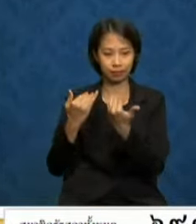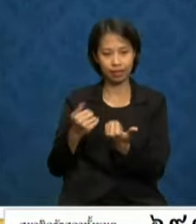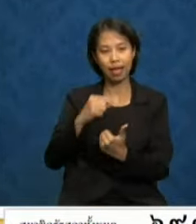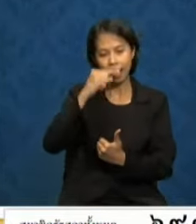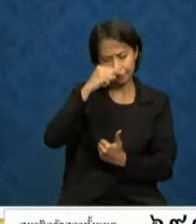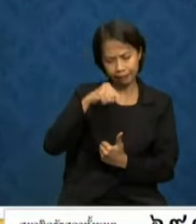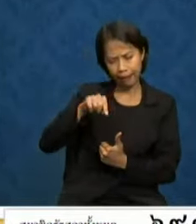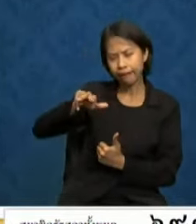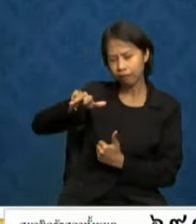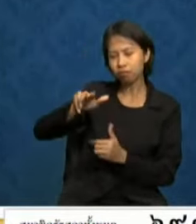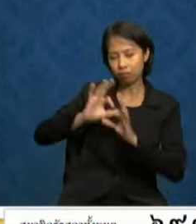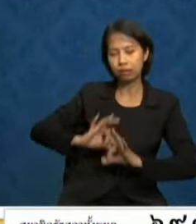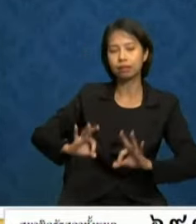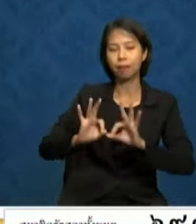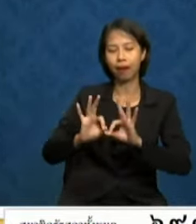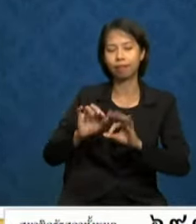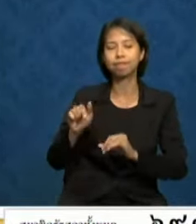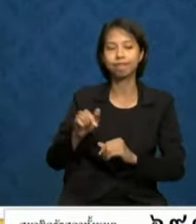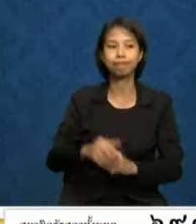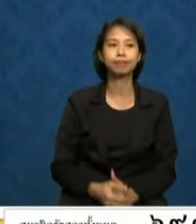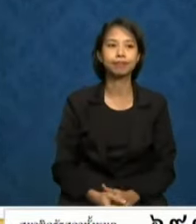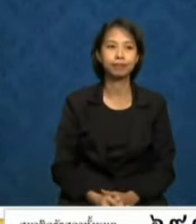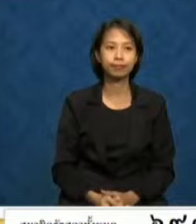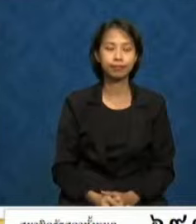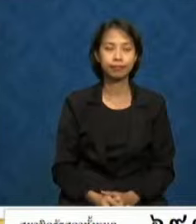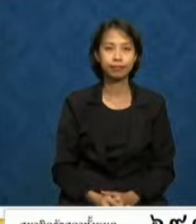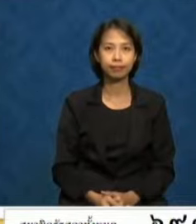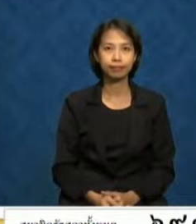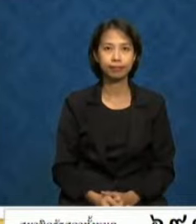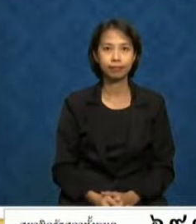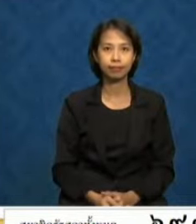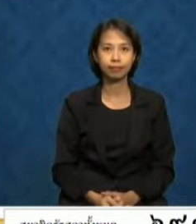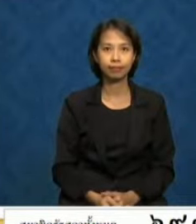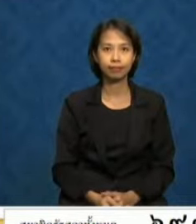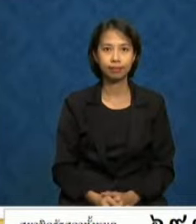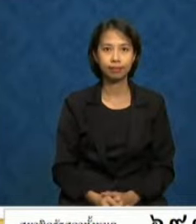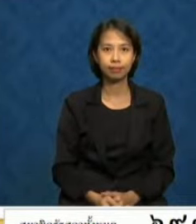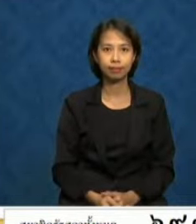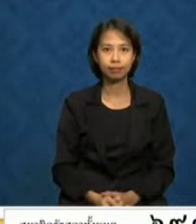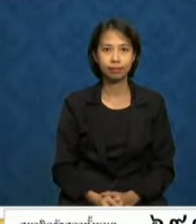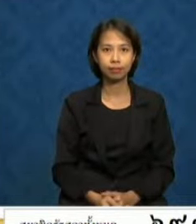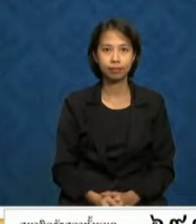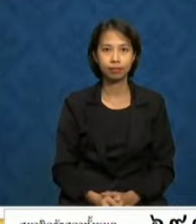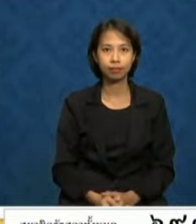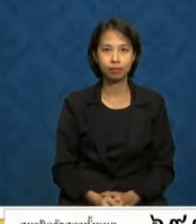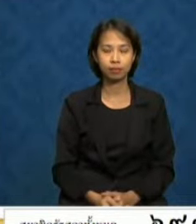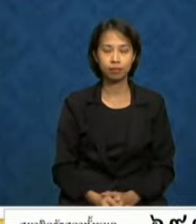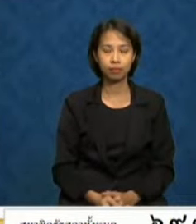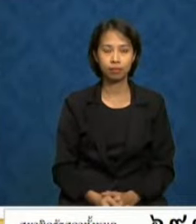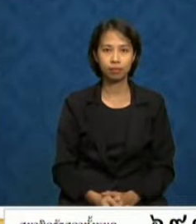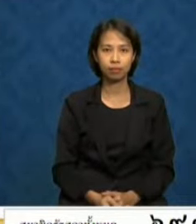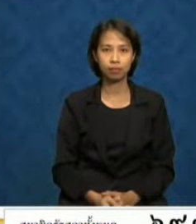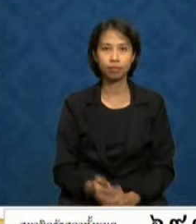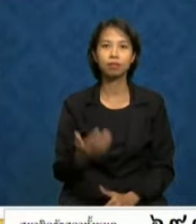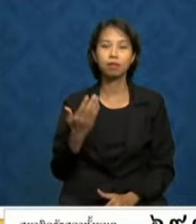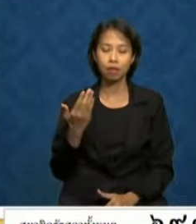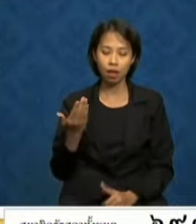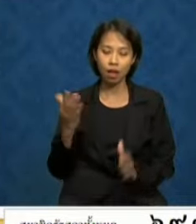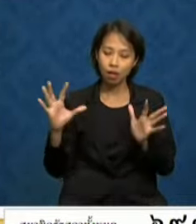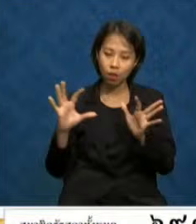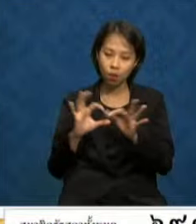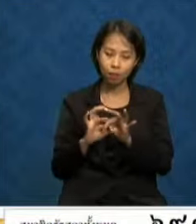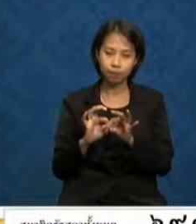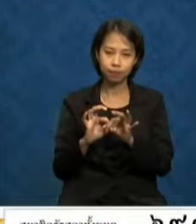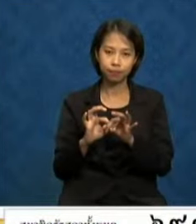ต้องให้ความสำคัญอยู่ค่ะสำหรับประเด็นต่อไปนะคะในเรื่องเกี่ยวข้อง